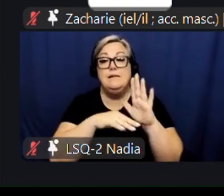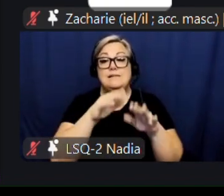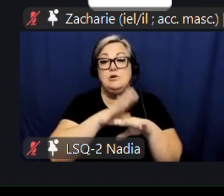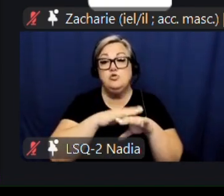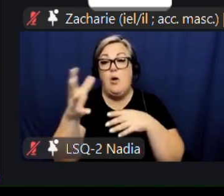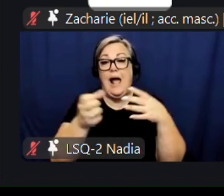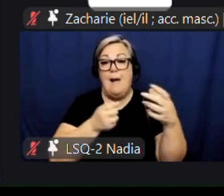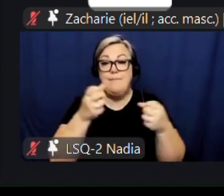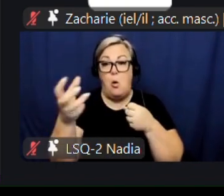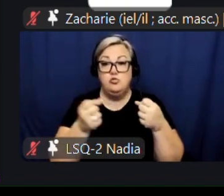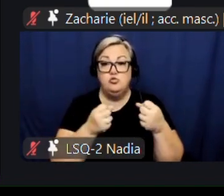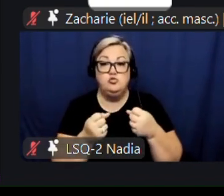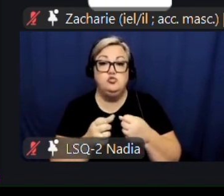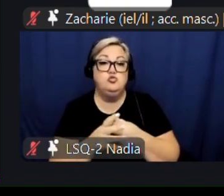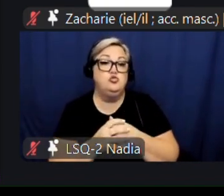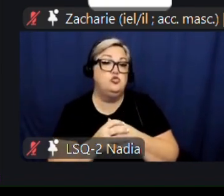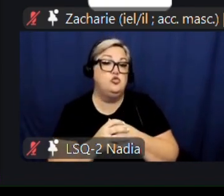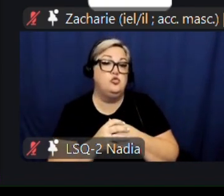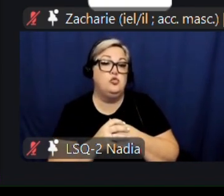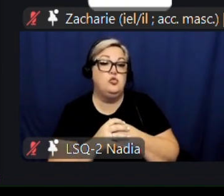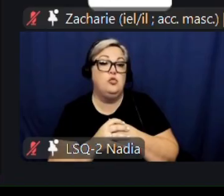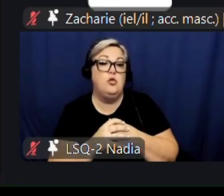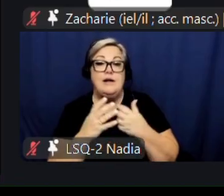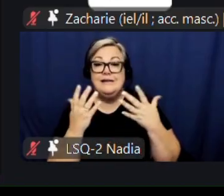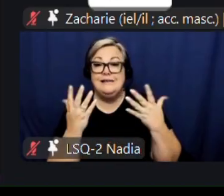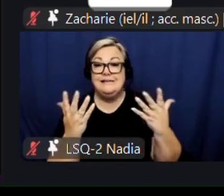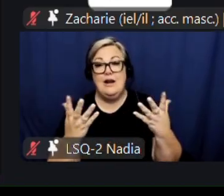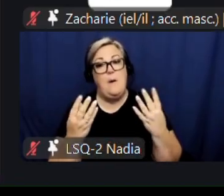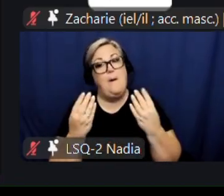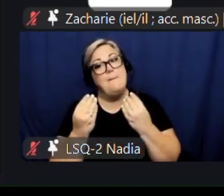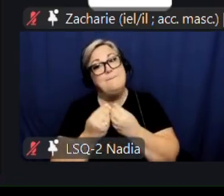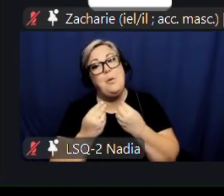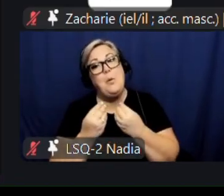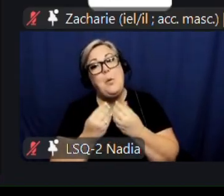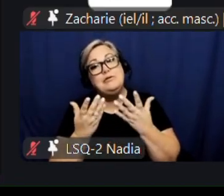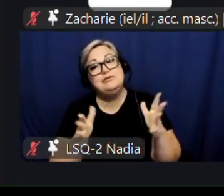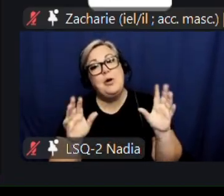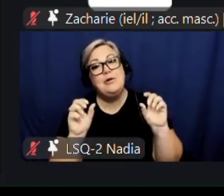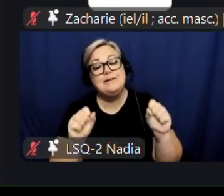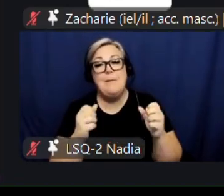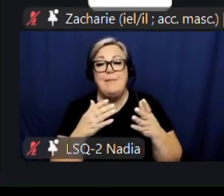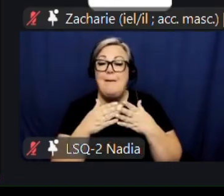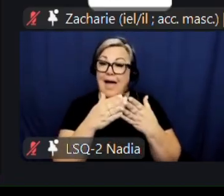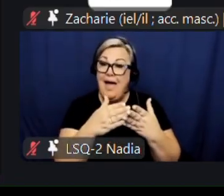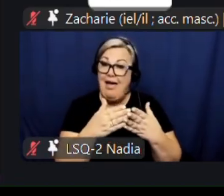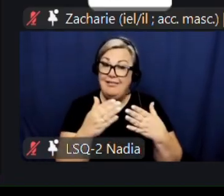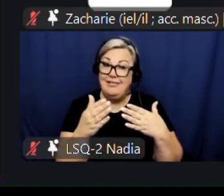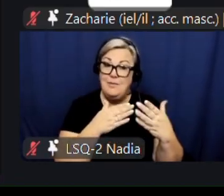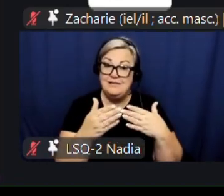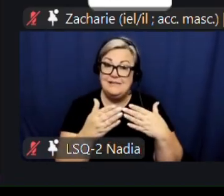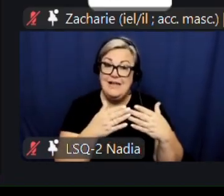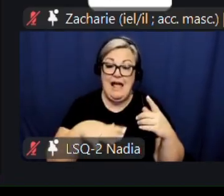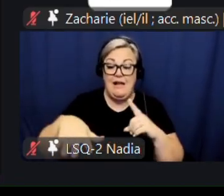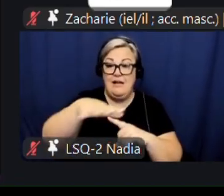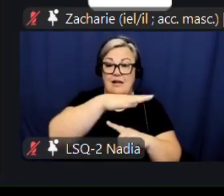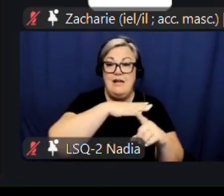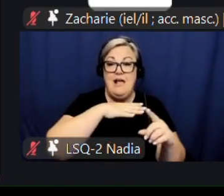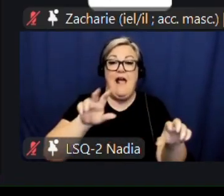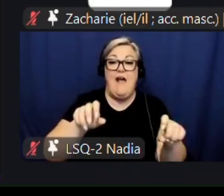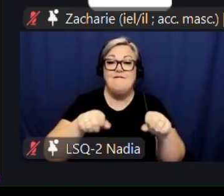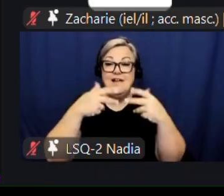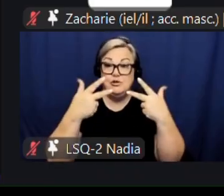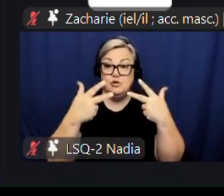l'embauche. Euh, voilà, plusieurs choses qui peuvent aider à rendre notre espace physique et virtuel